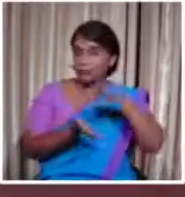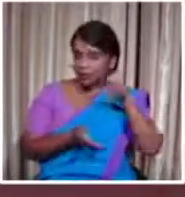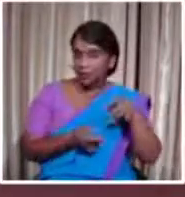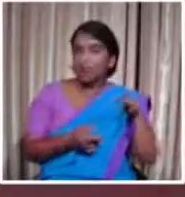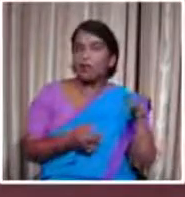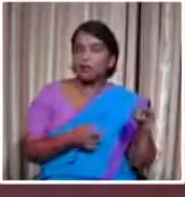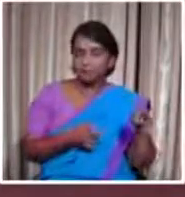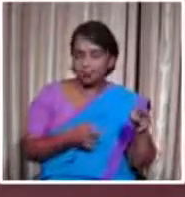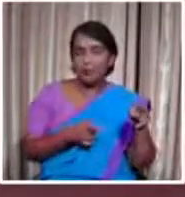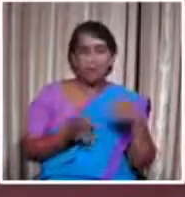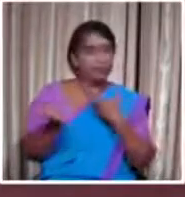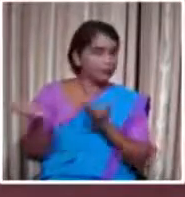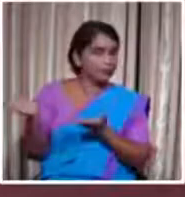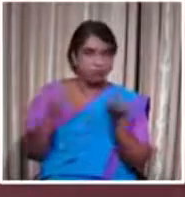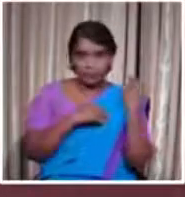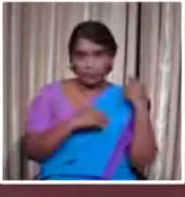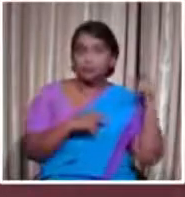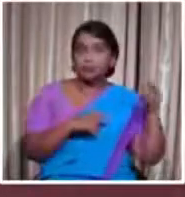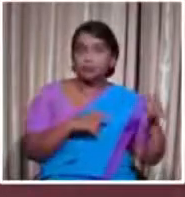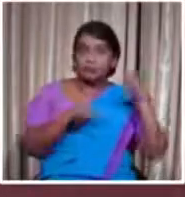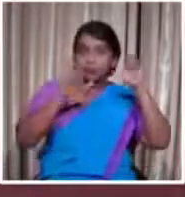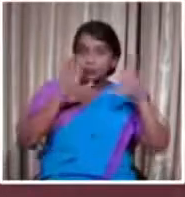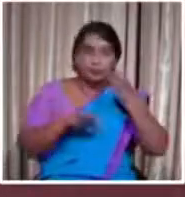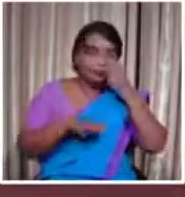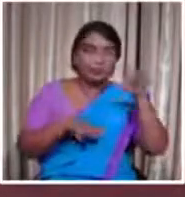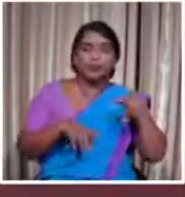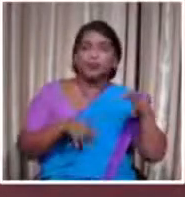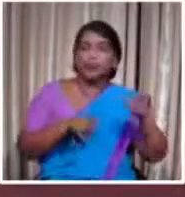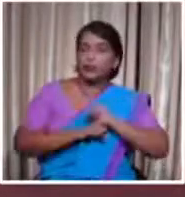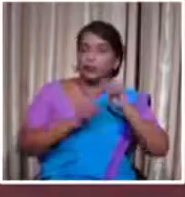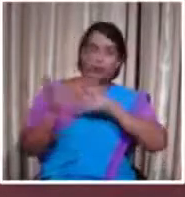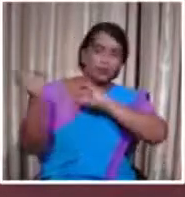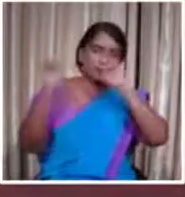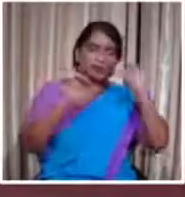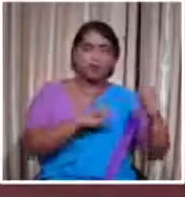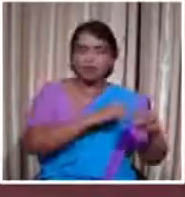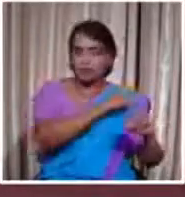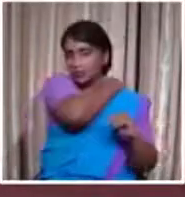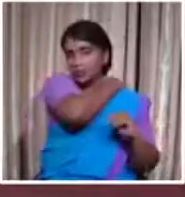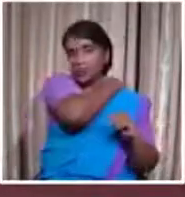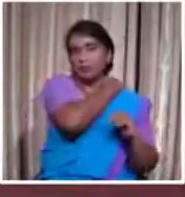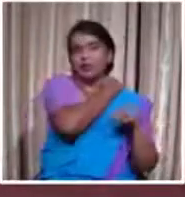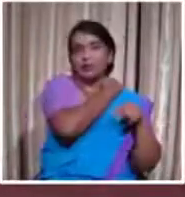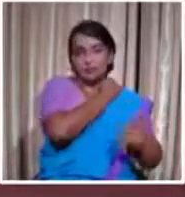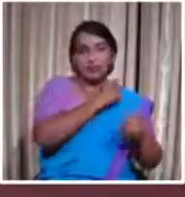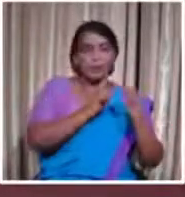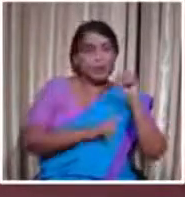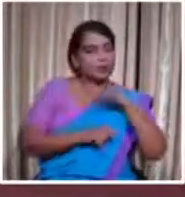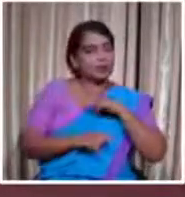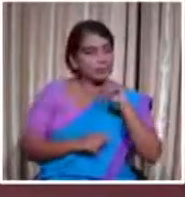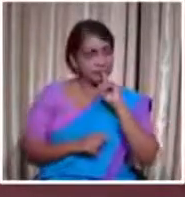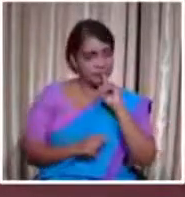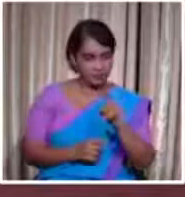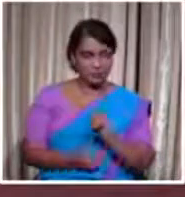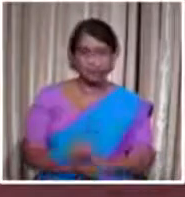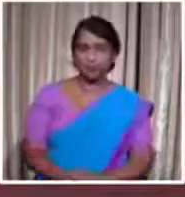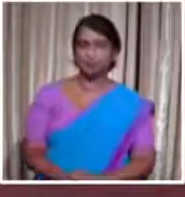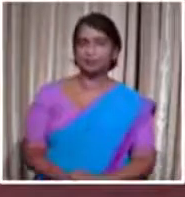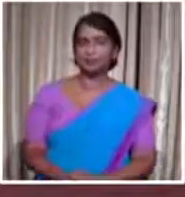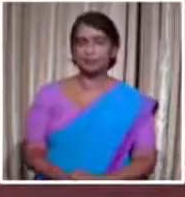ඒ ස්ථානේ ඉවත් කරලා මෙතෙන්ට අරගෙන එන්න ඕනි කියන යෝජනාව මම මේ සභාවට ඉවත්